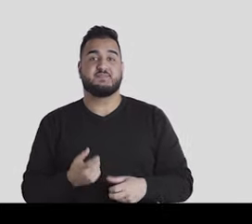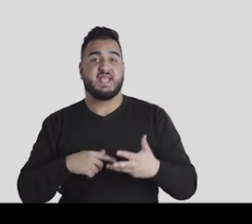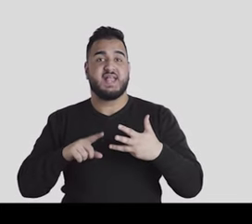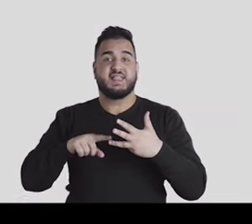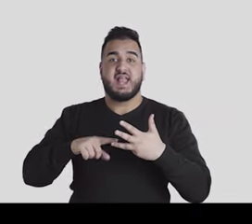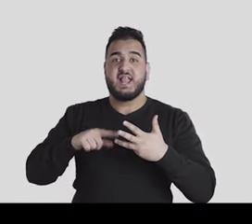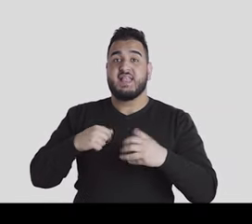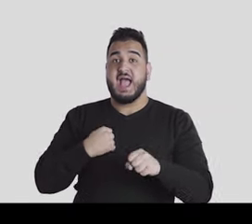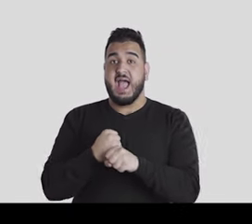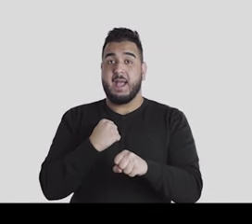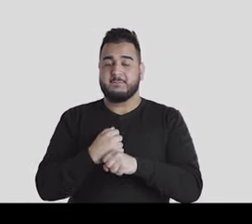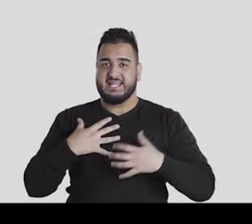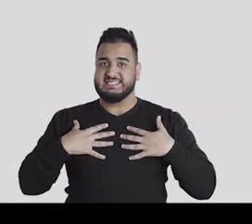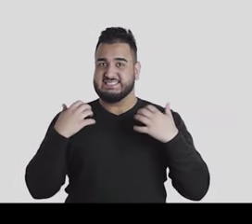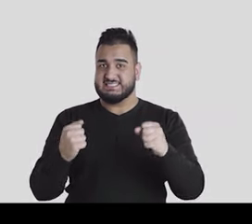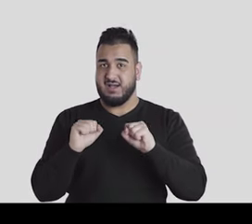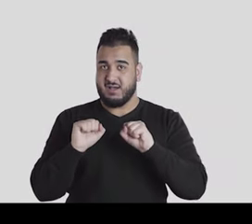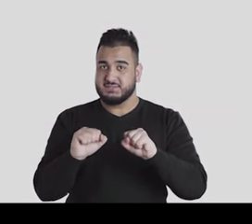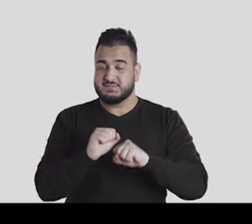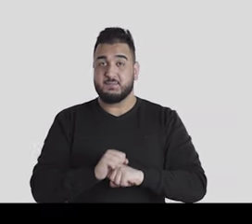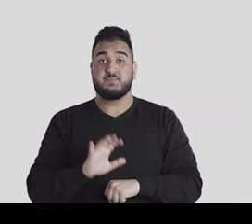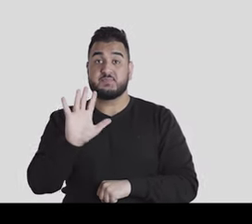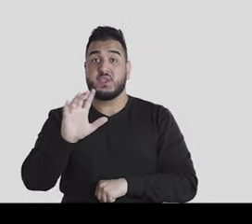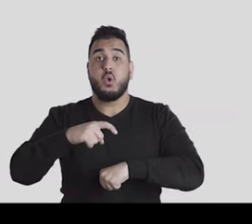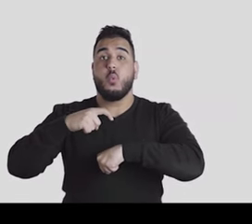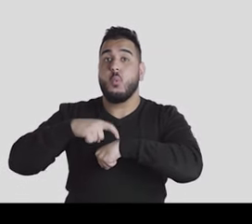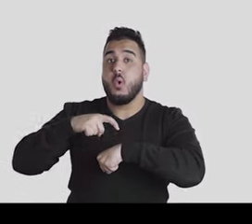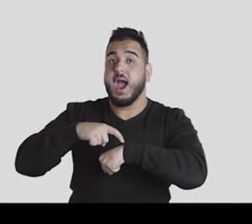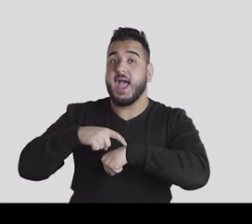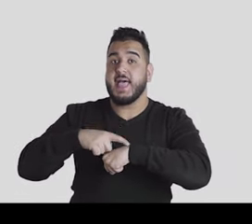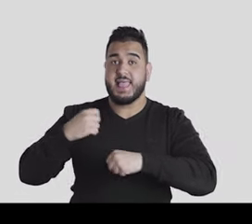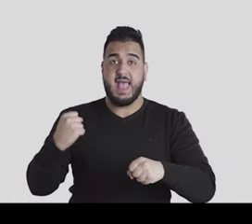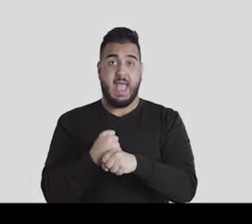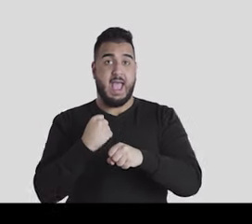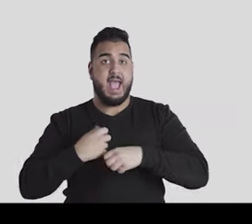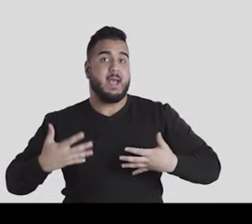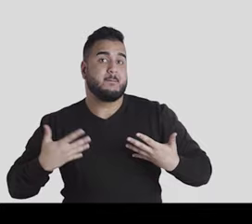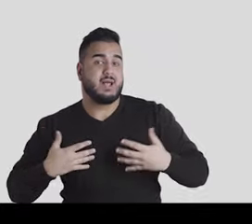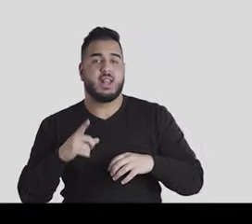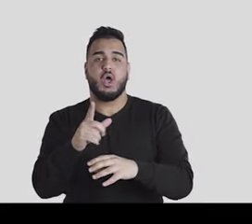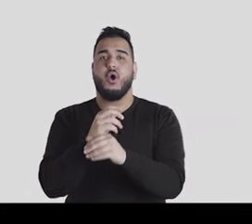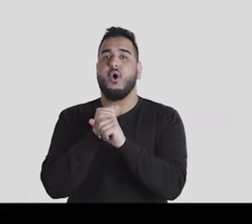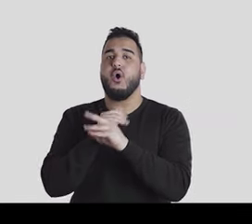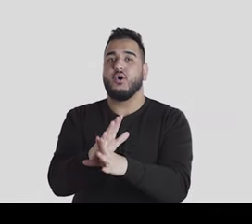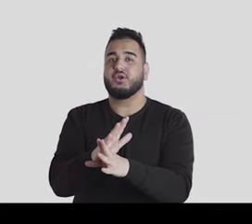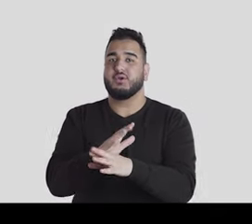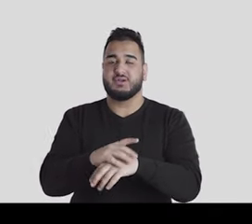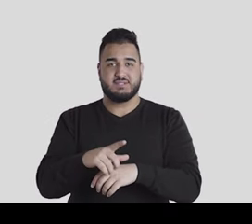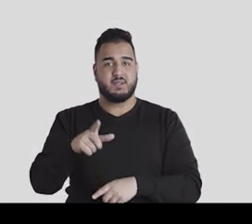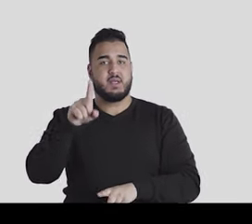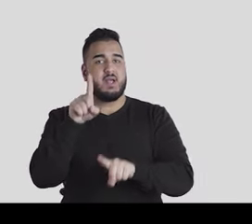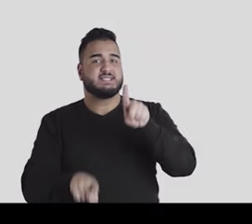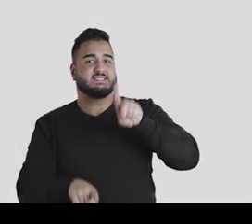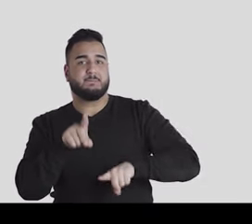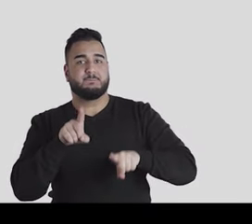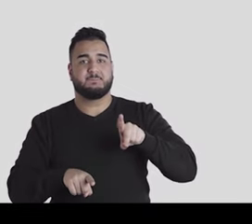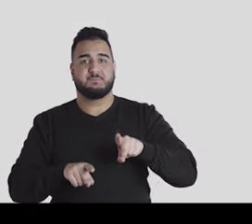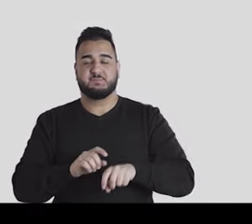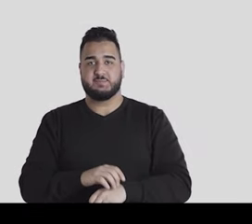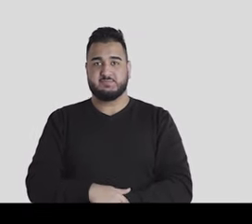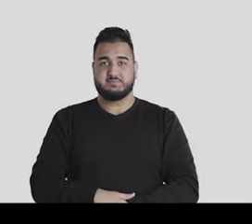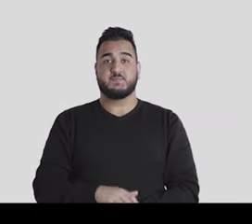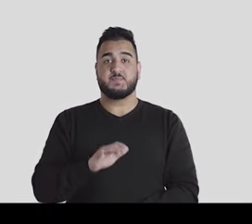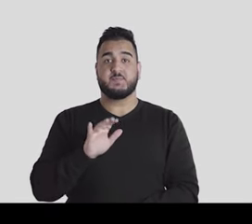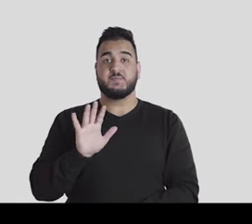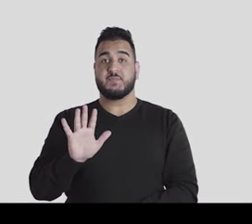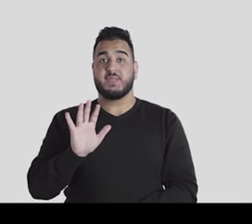الصحي. أما بالنسبة للوقت المستغرق فهو غير محدد وعائد حسب تقديرك.